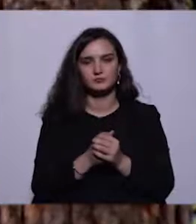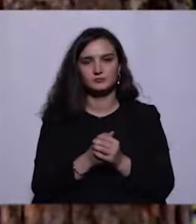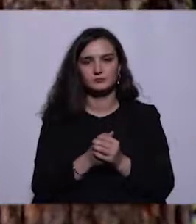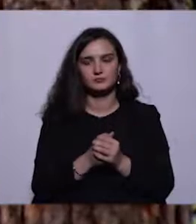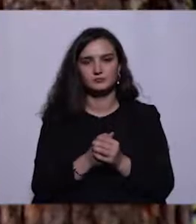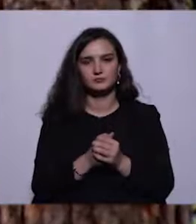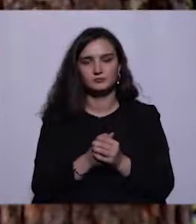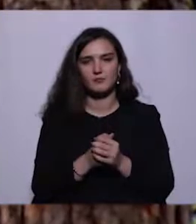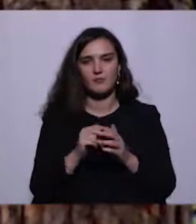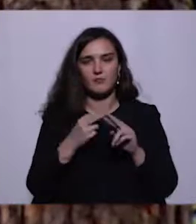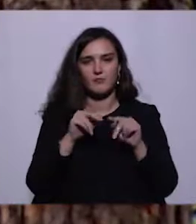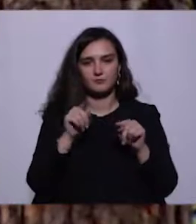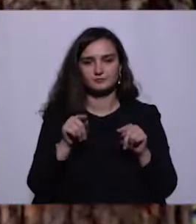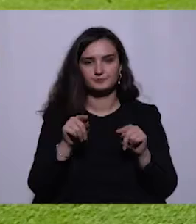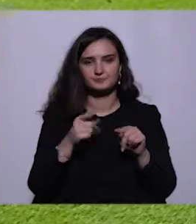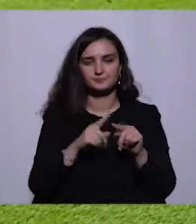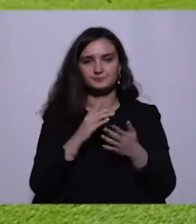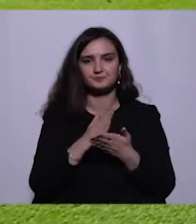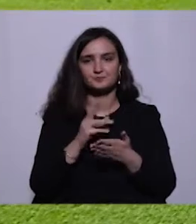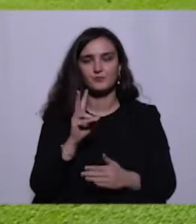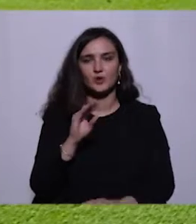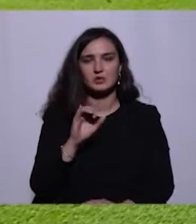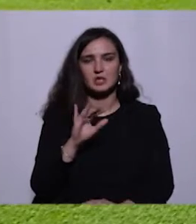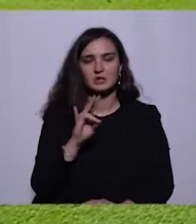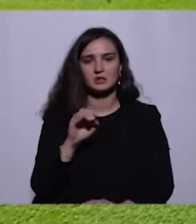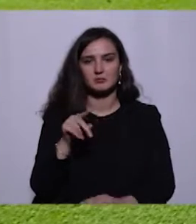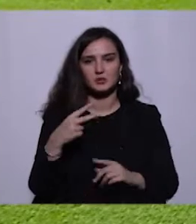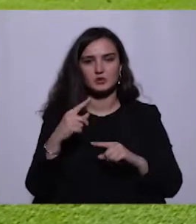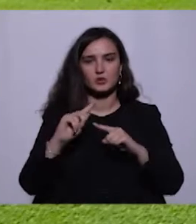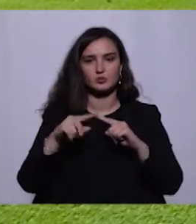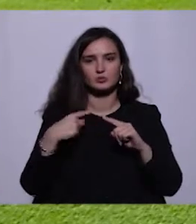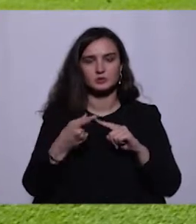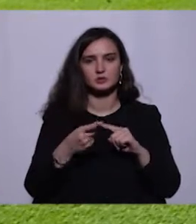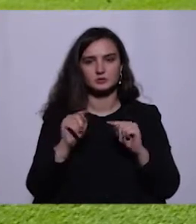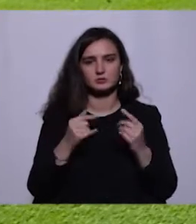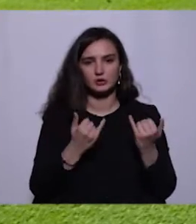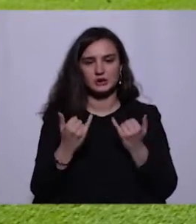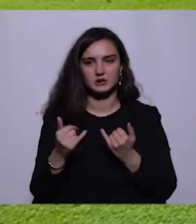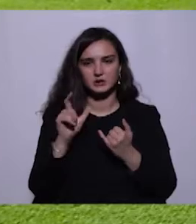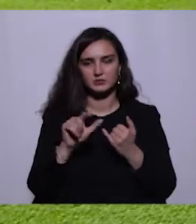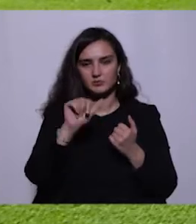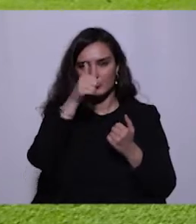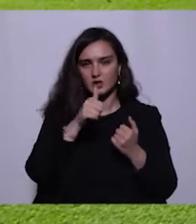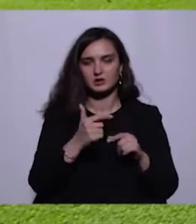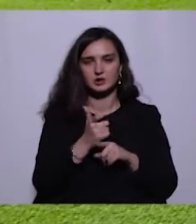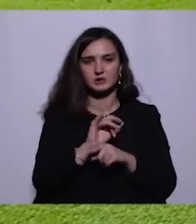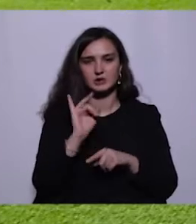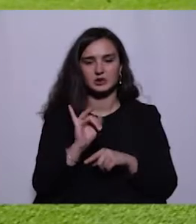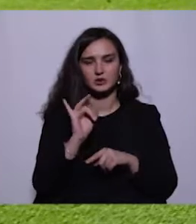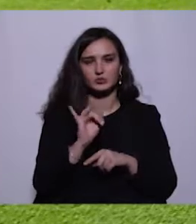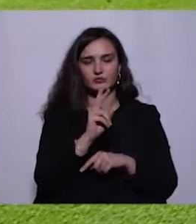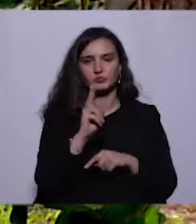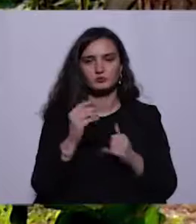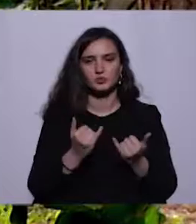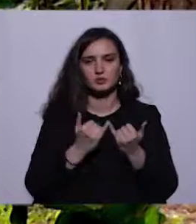სიმბოლოებს წარმოადგენენ, აი ეს ტელები. აი ეს არის კონსტანტინე ბრანკუზი, მე-20 საუკუნის მოდერნისტი, მოქანდაკე, ძალიან საინტერესო,